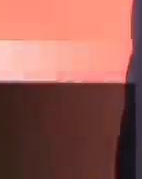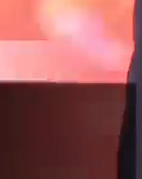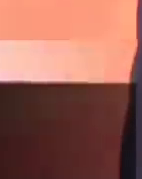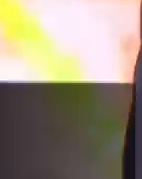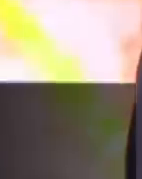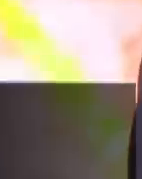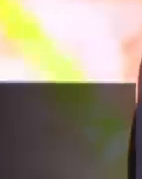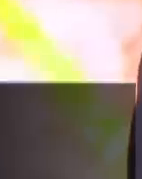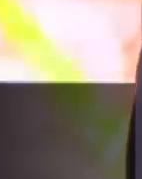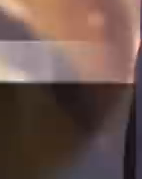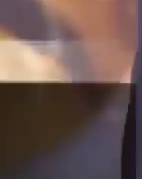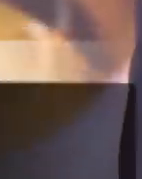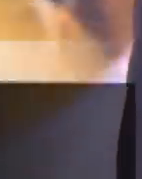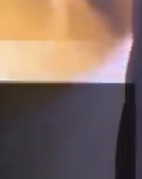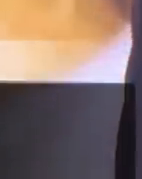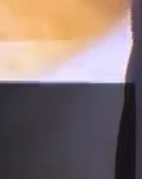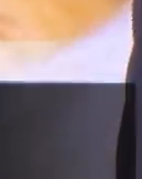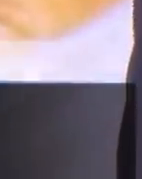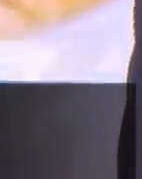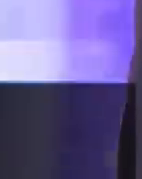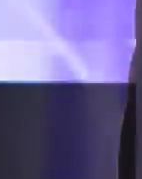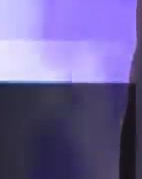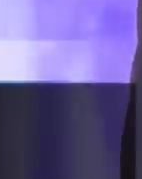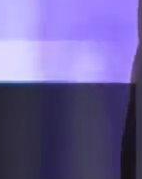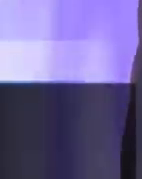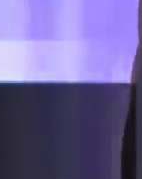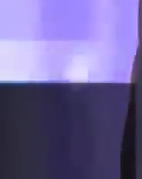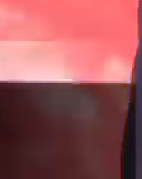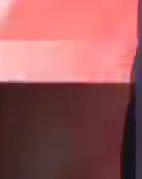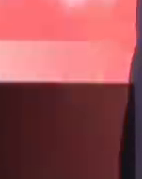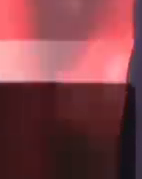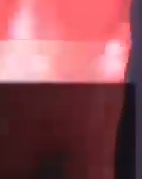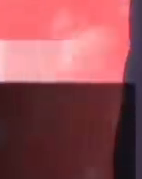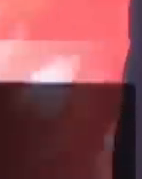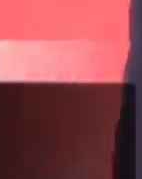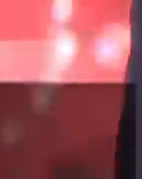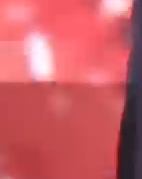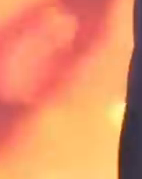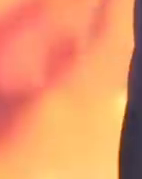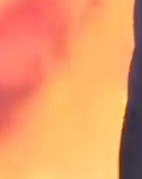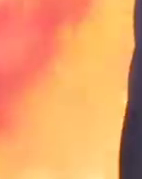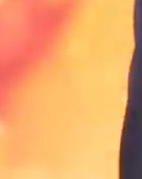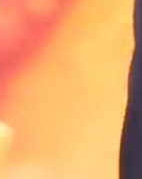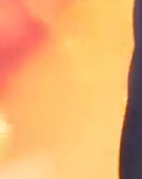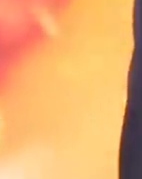그 책임을 인정하는 것이 먼저입니다. 이미 골든타임은 지나갔습니다.